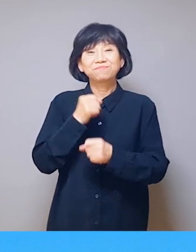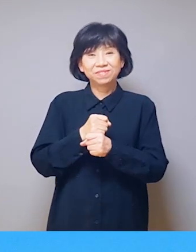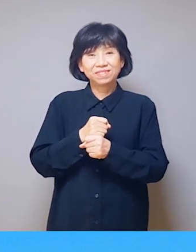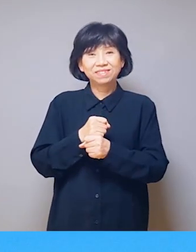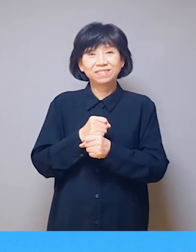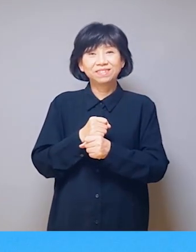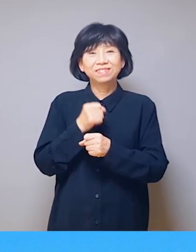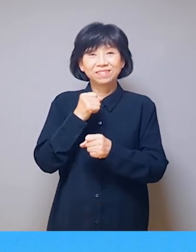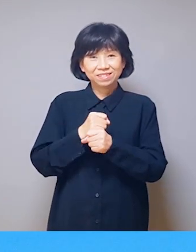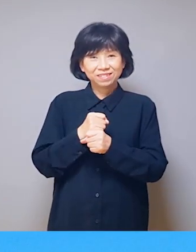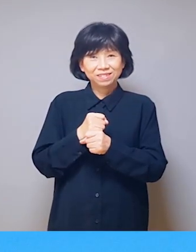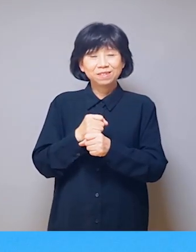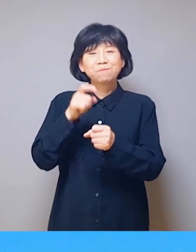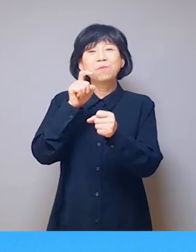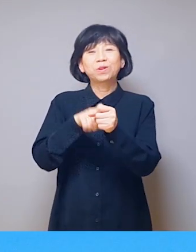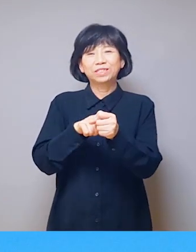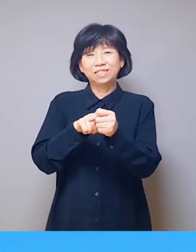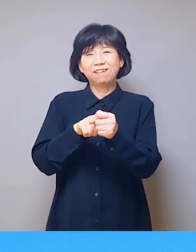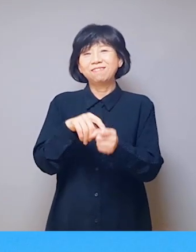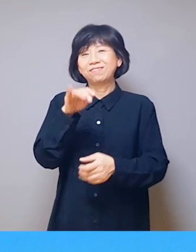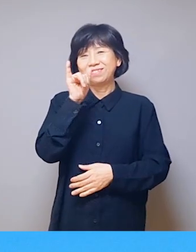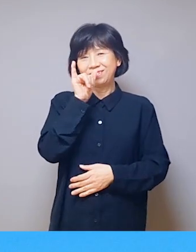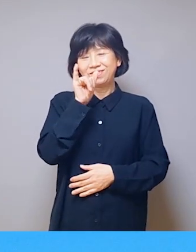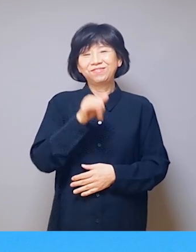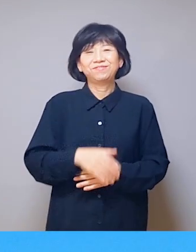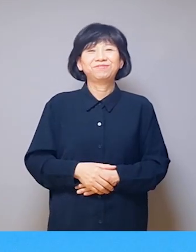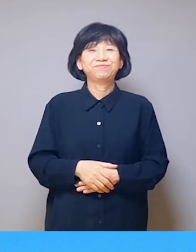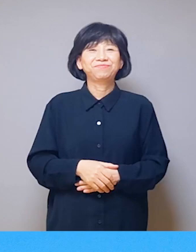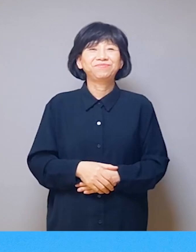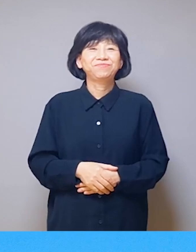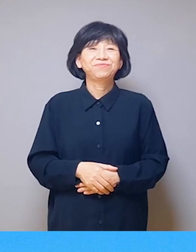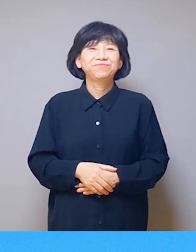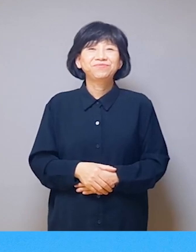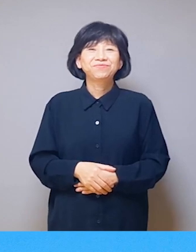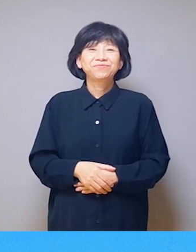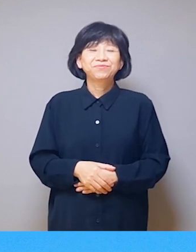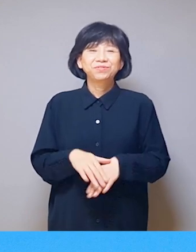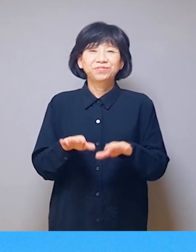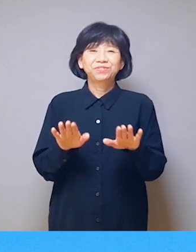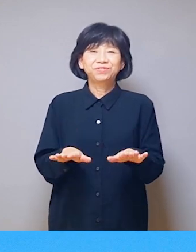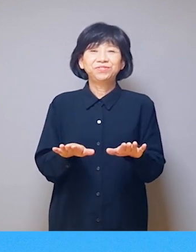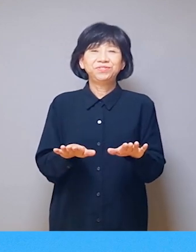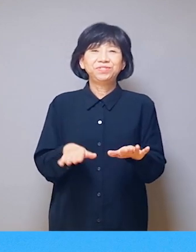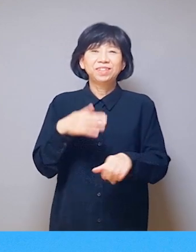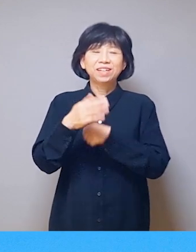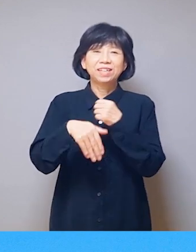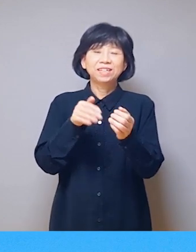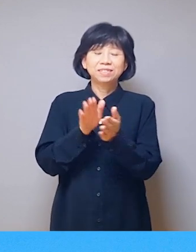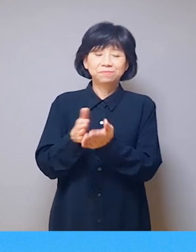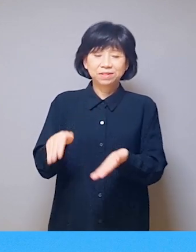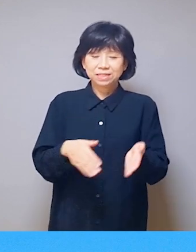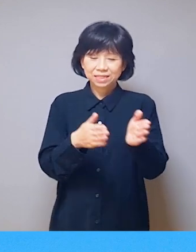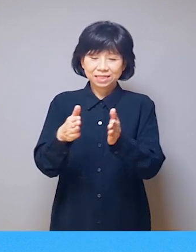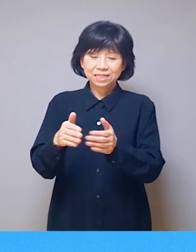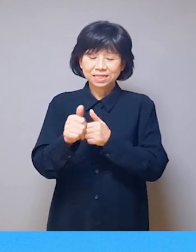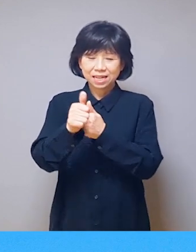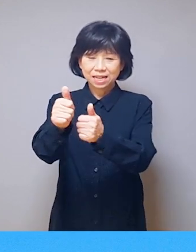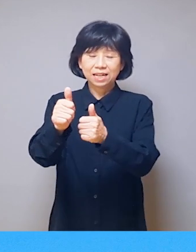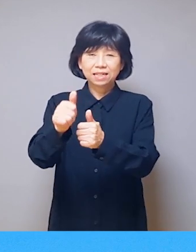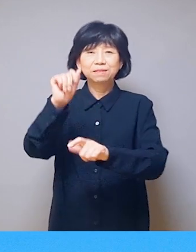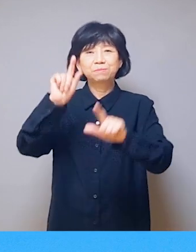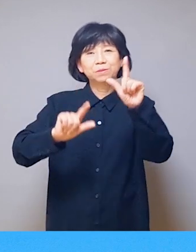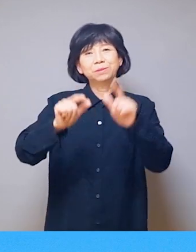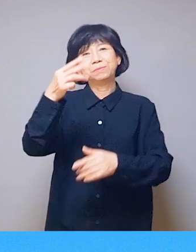하나님의 이 사랑의 역사가 있는 줄 믿습니다. 오늘은 하나님이 주신 길을 따라가는 세 가지 모습을